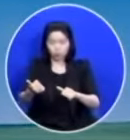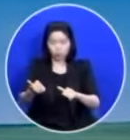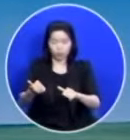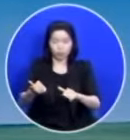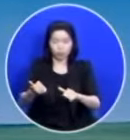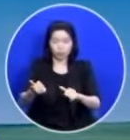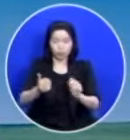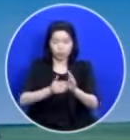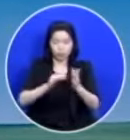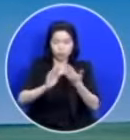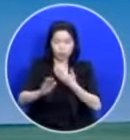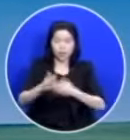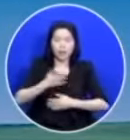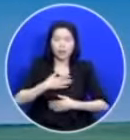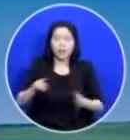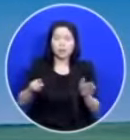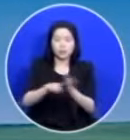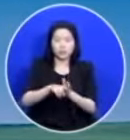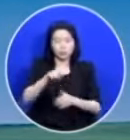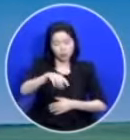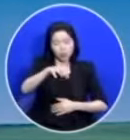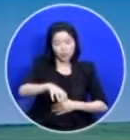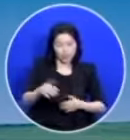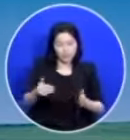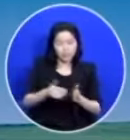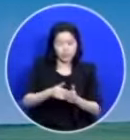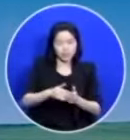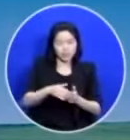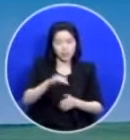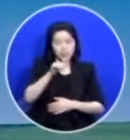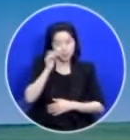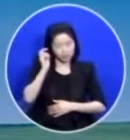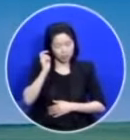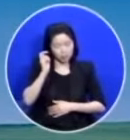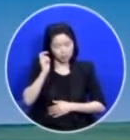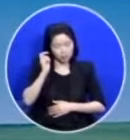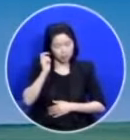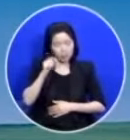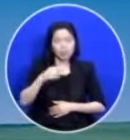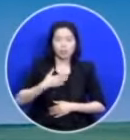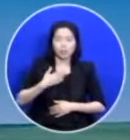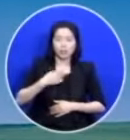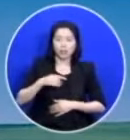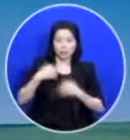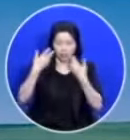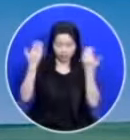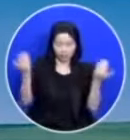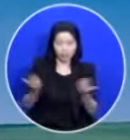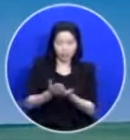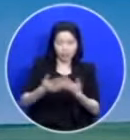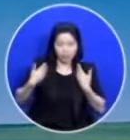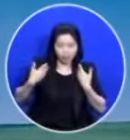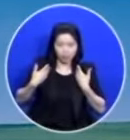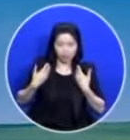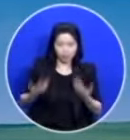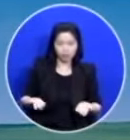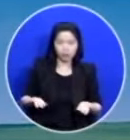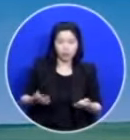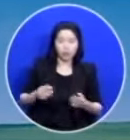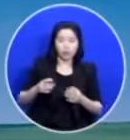죽자 내 믿음은 여기까지가 보다 여기까지가 보다 하고는 다 내려놓고 고향으로